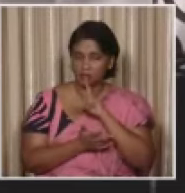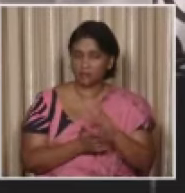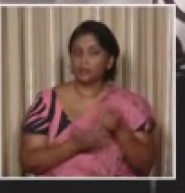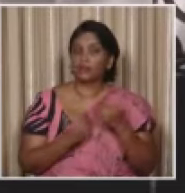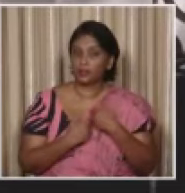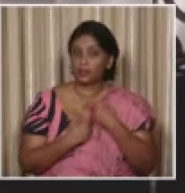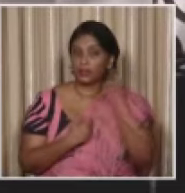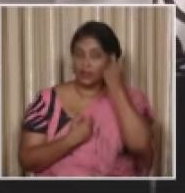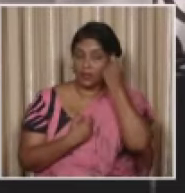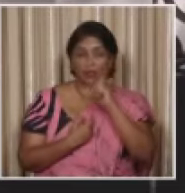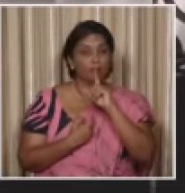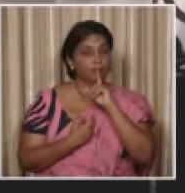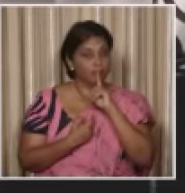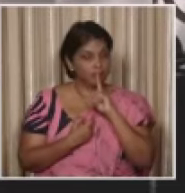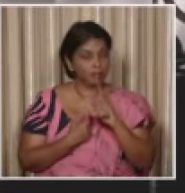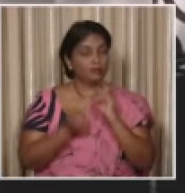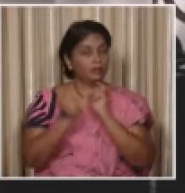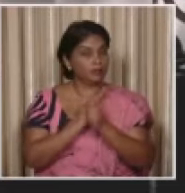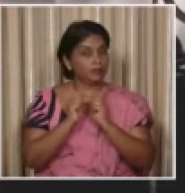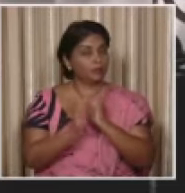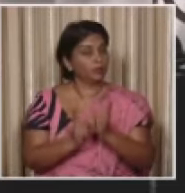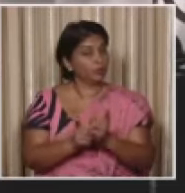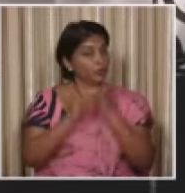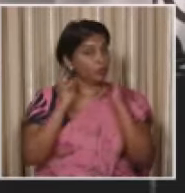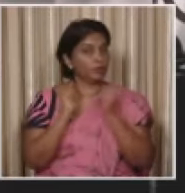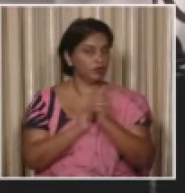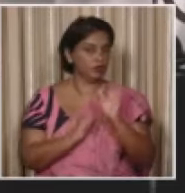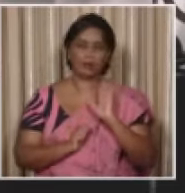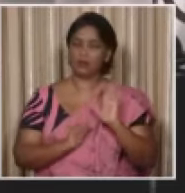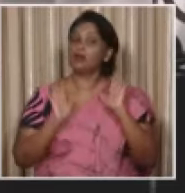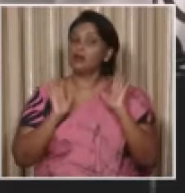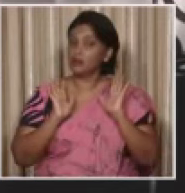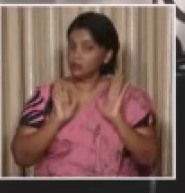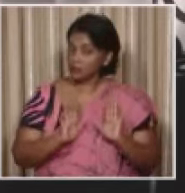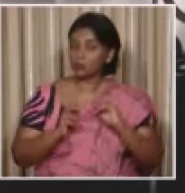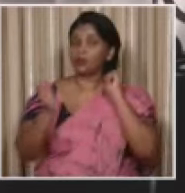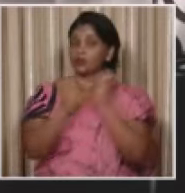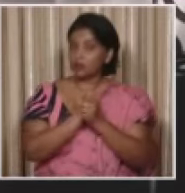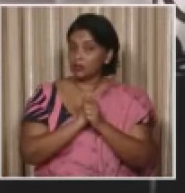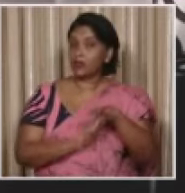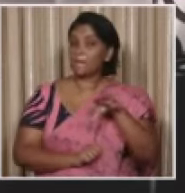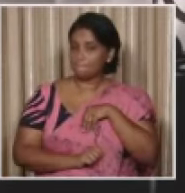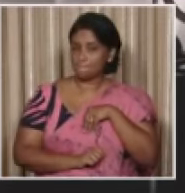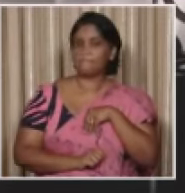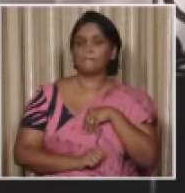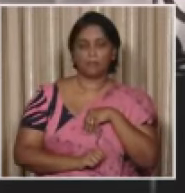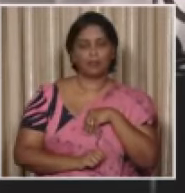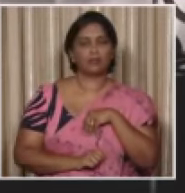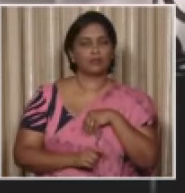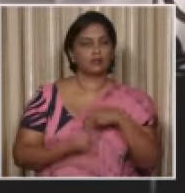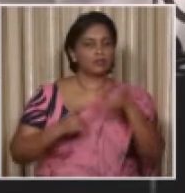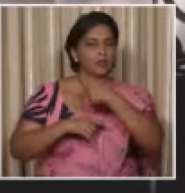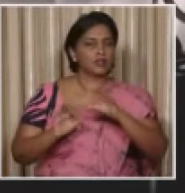अपि योजना करण संशोधन आकारें कलयुतुने हेबई संशोधन पिलिगन्नवनं सामान्य